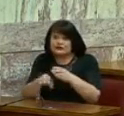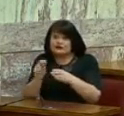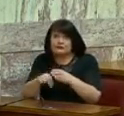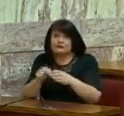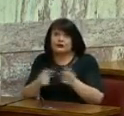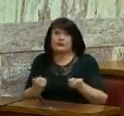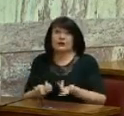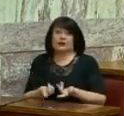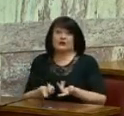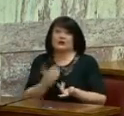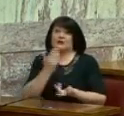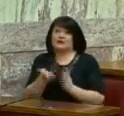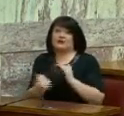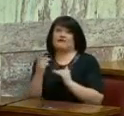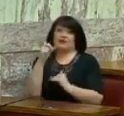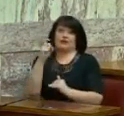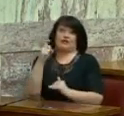τώρα?